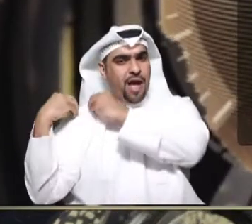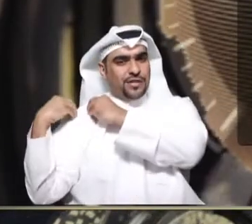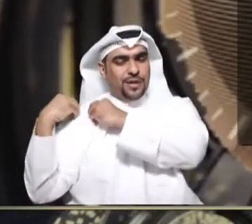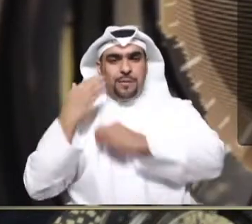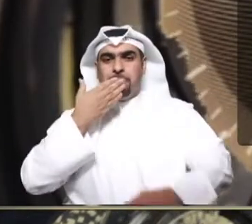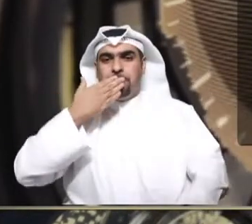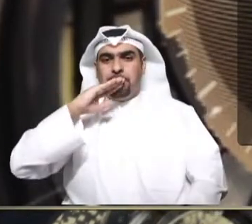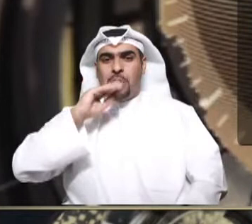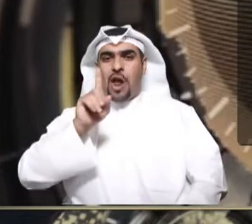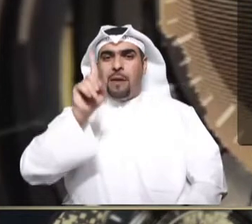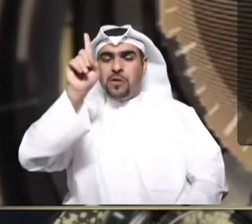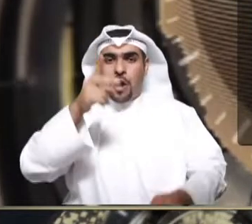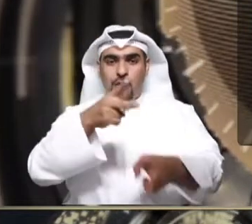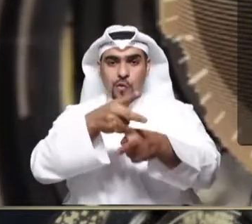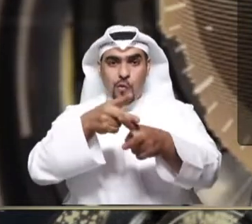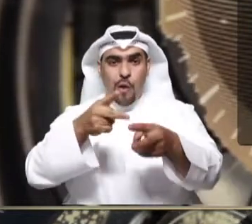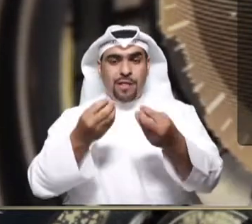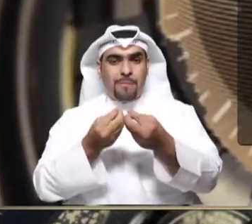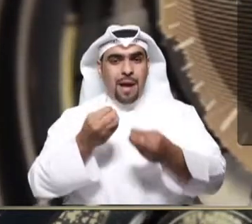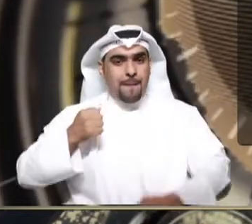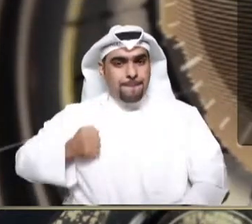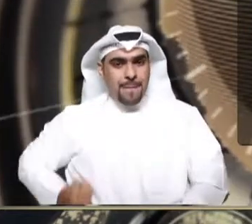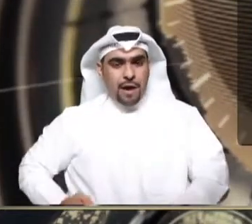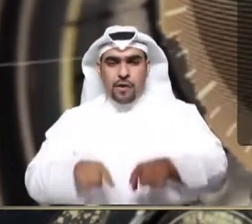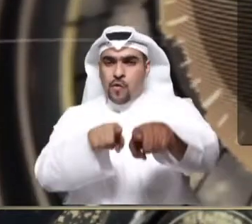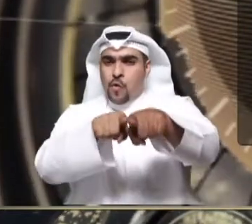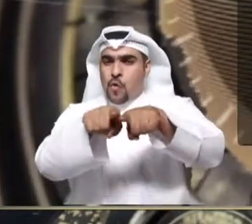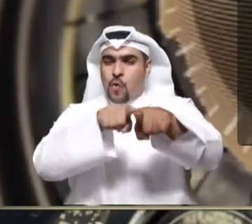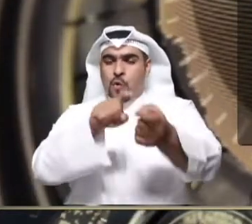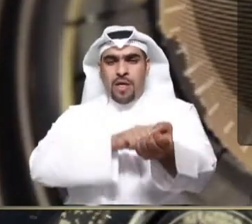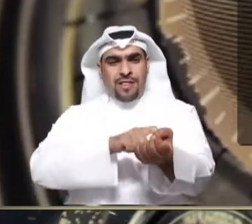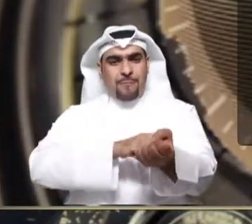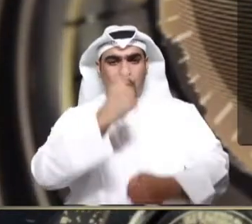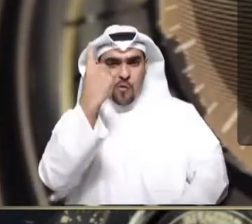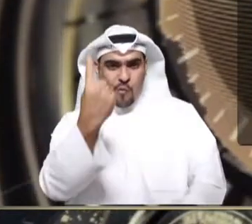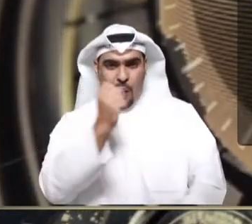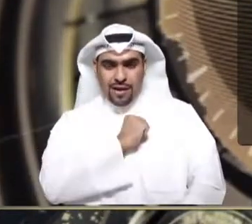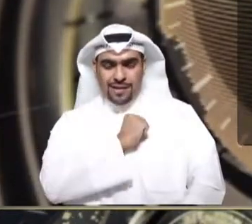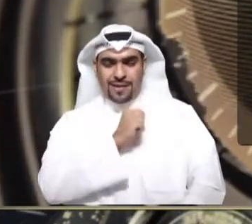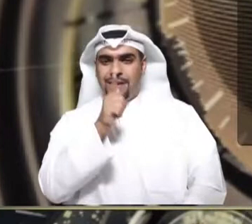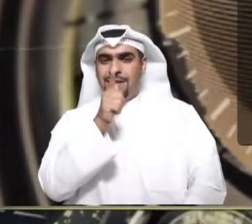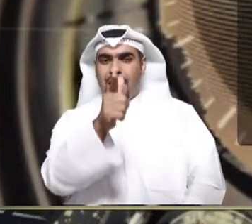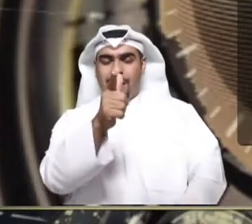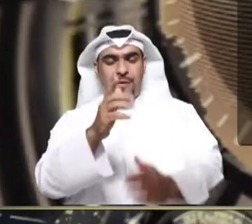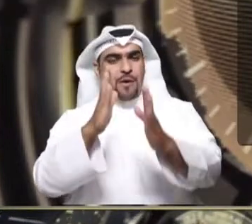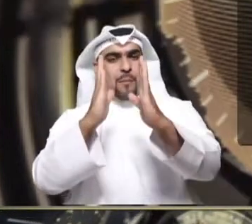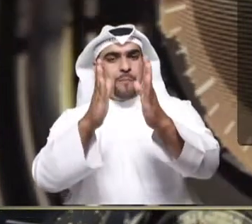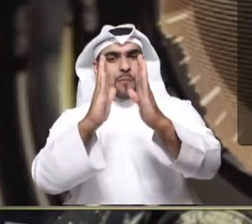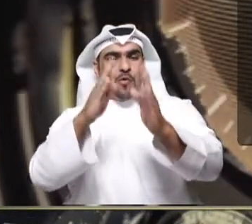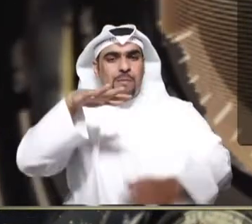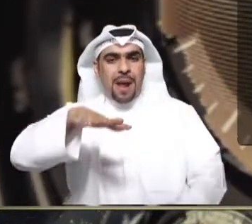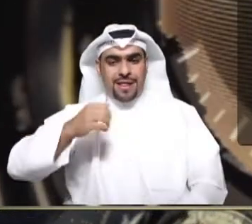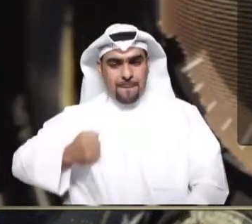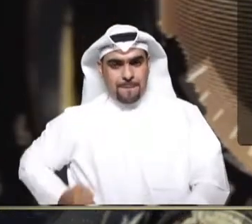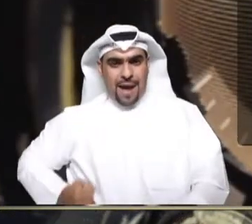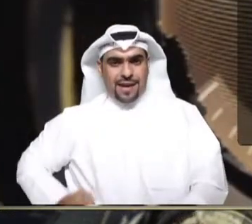التي تجسد عمق العلاقات بين البلدين الشقيقين، مبادلا جلالته التهاني بهذه المناسبة